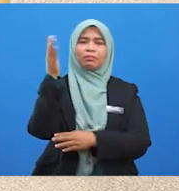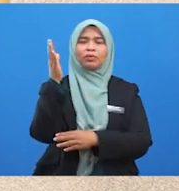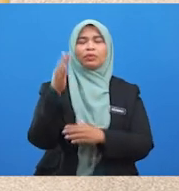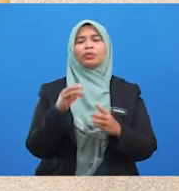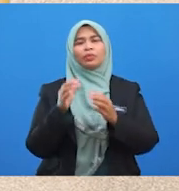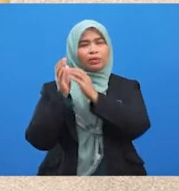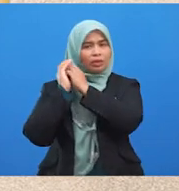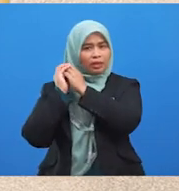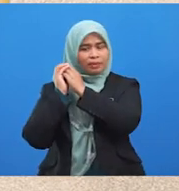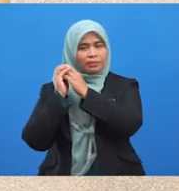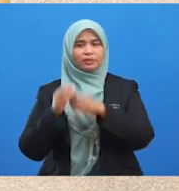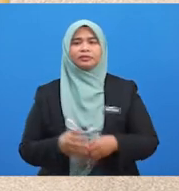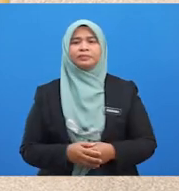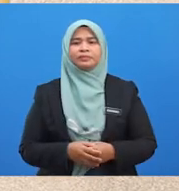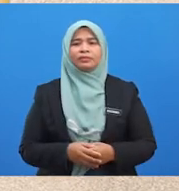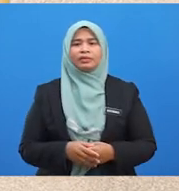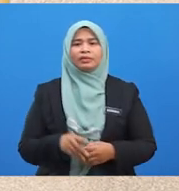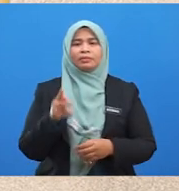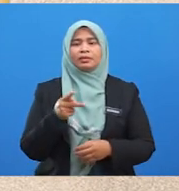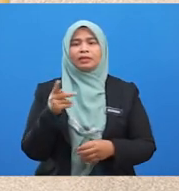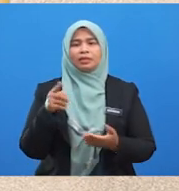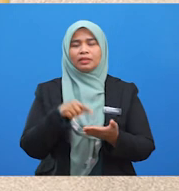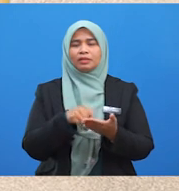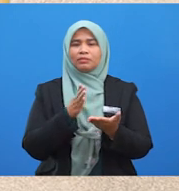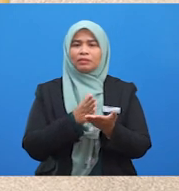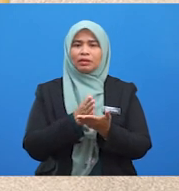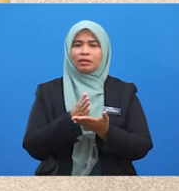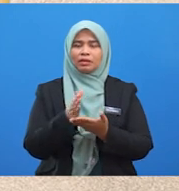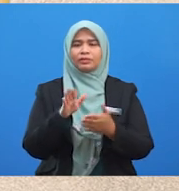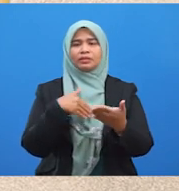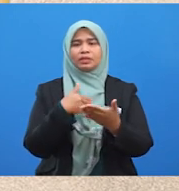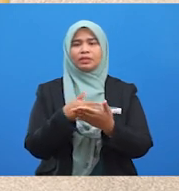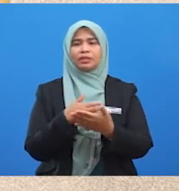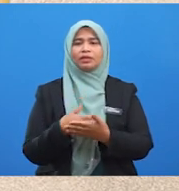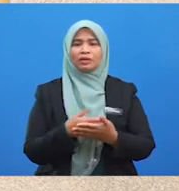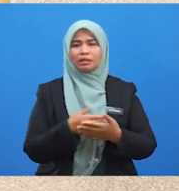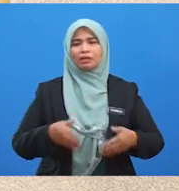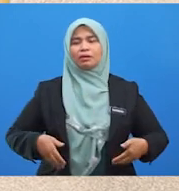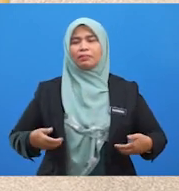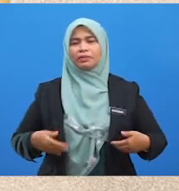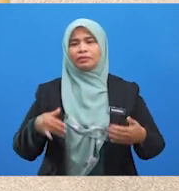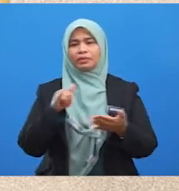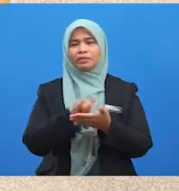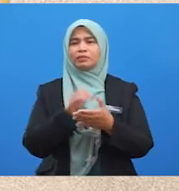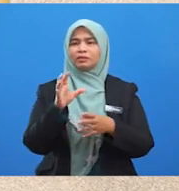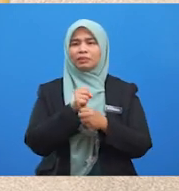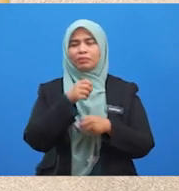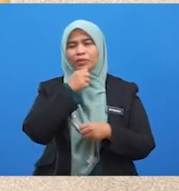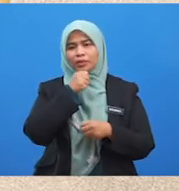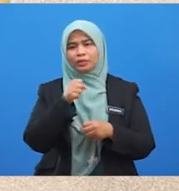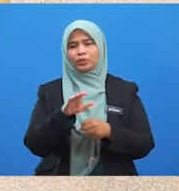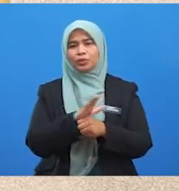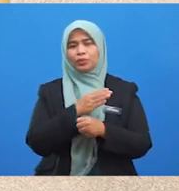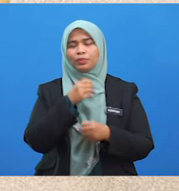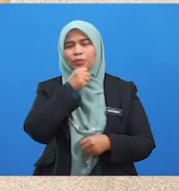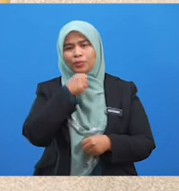tuannya. Perkara ini berterusan sehingga anak beruk itu mencapai umur akil baligh.